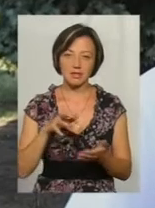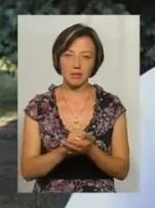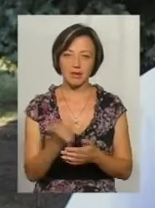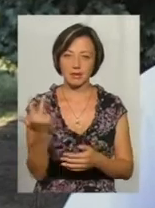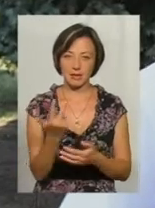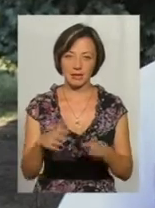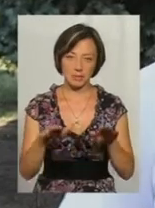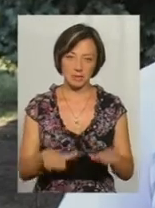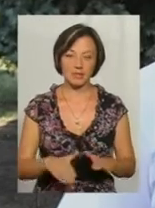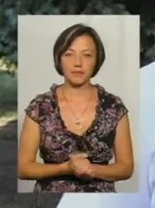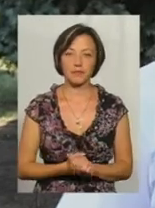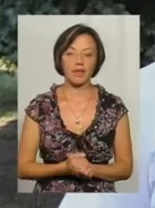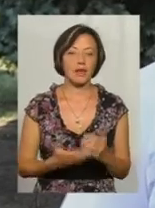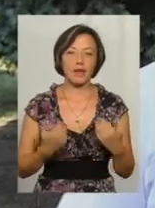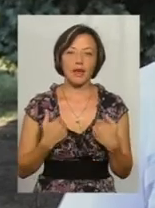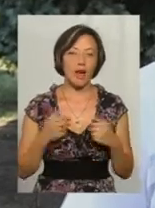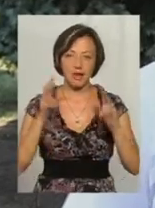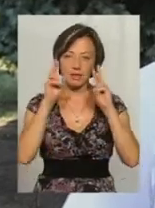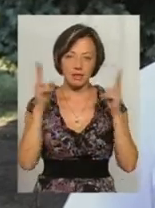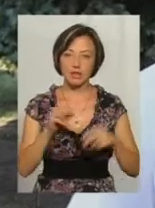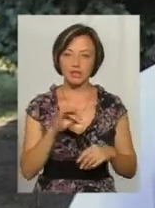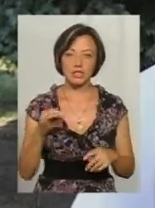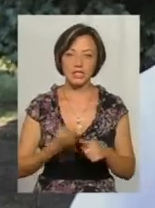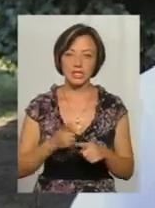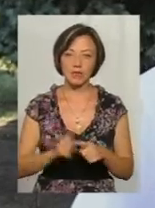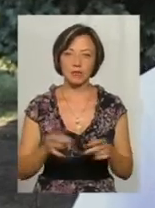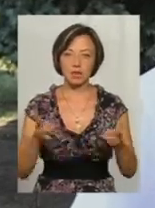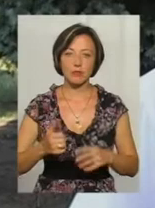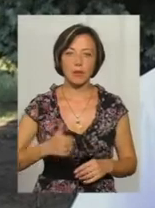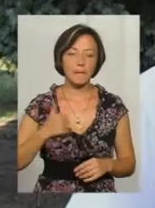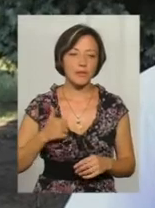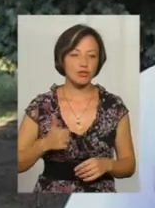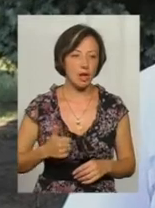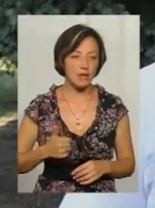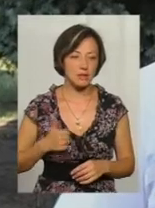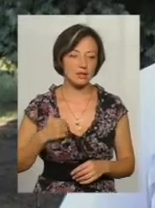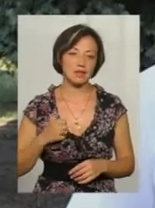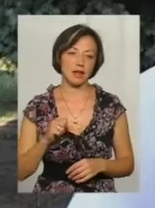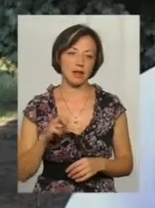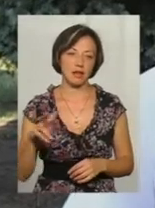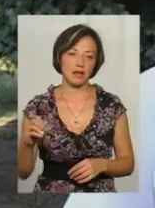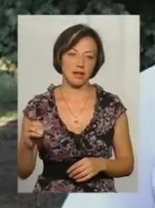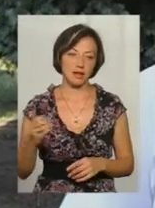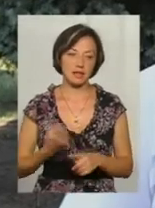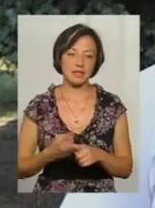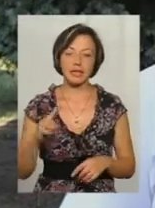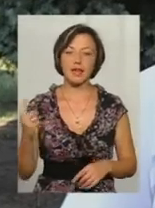третє місце. Я не знаю, чи цим потрібно пишатися, але